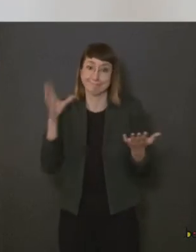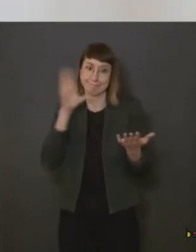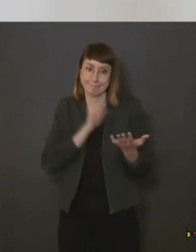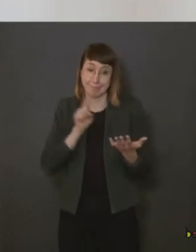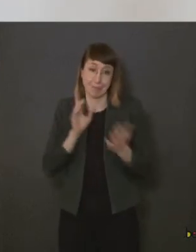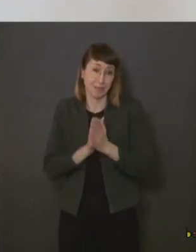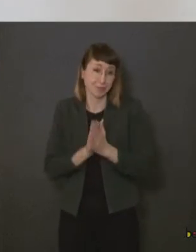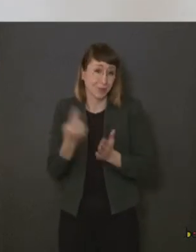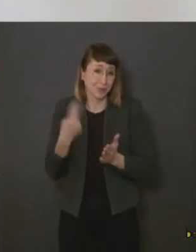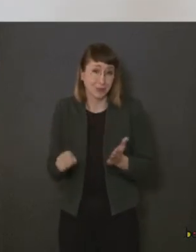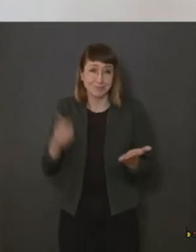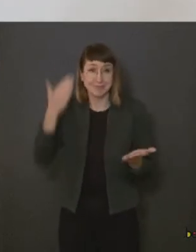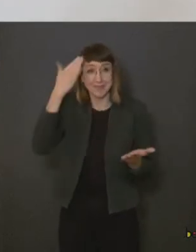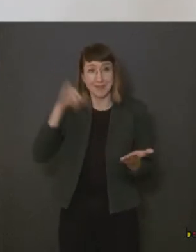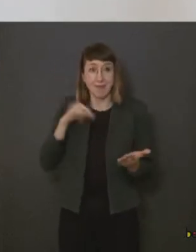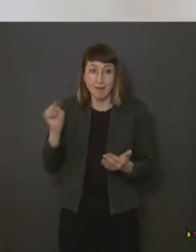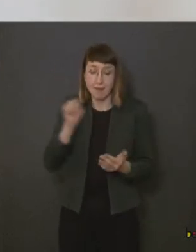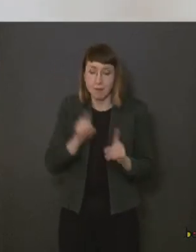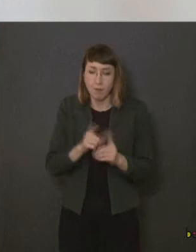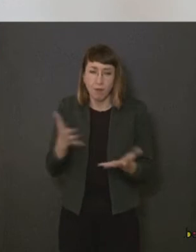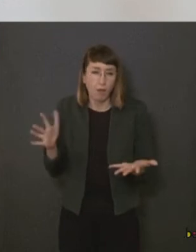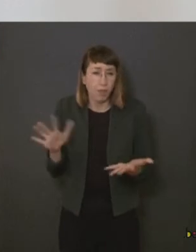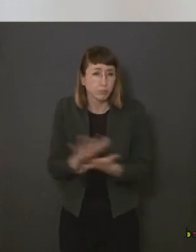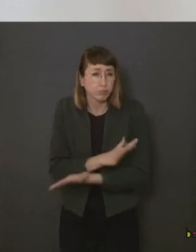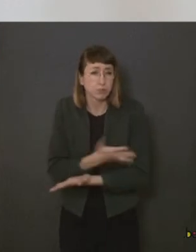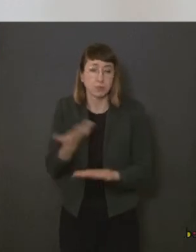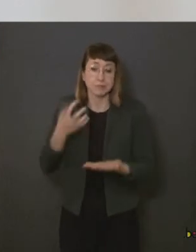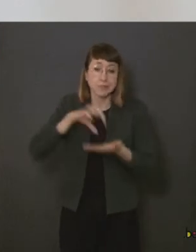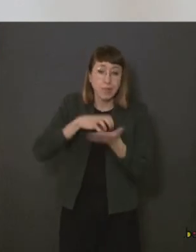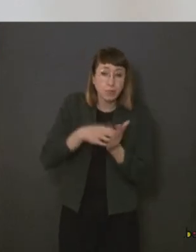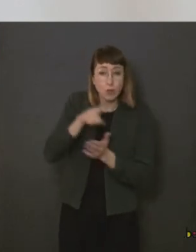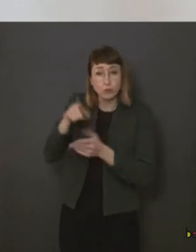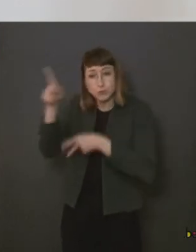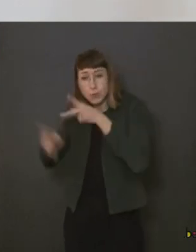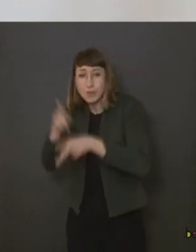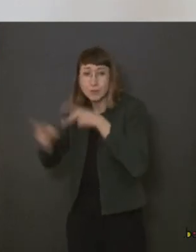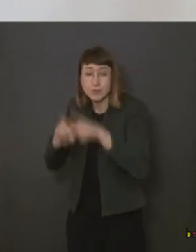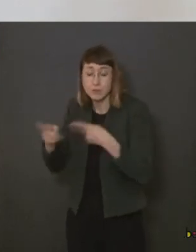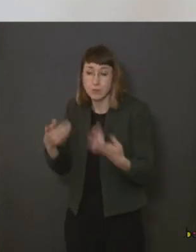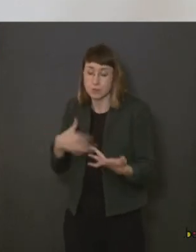νοσηλευτές. Για ακόμη μία φορά τα νοσοκομεία δέχονται μεγάλη πίεση.